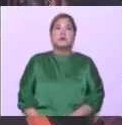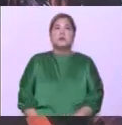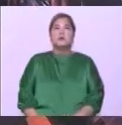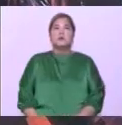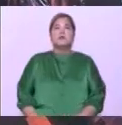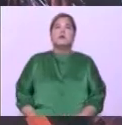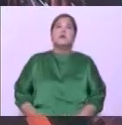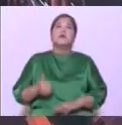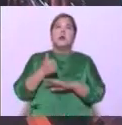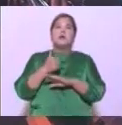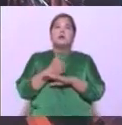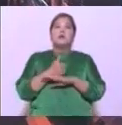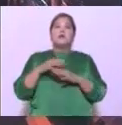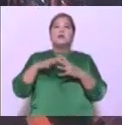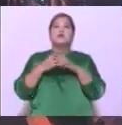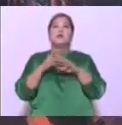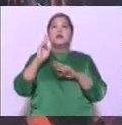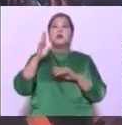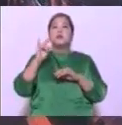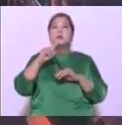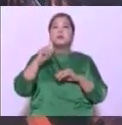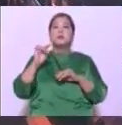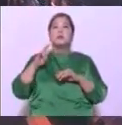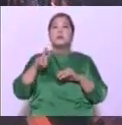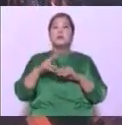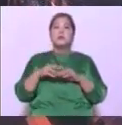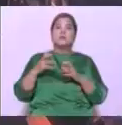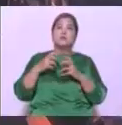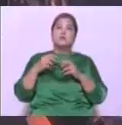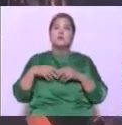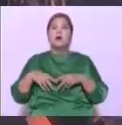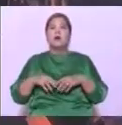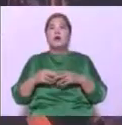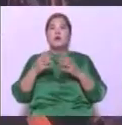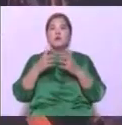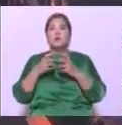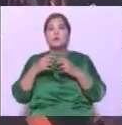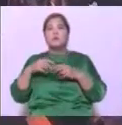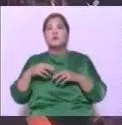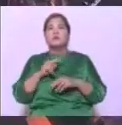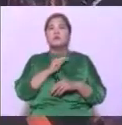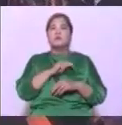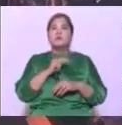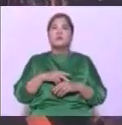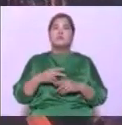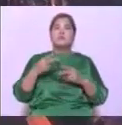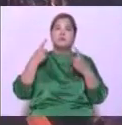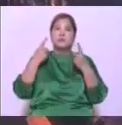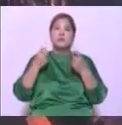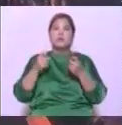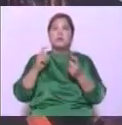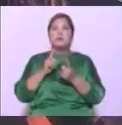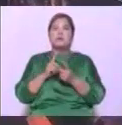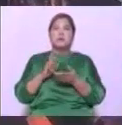Аким села казел Сай с населением 7.600 человек отчитался перед жителями о проделанной работе и выслушал их обращения и